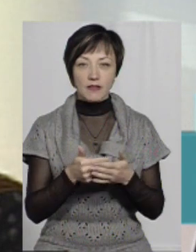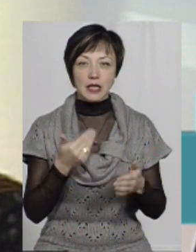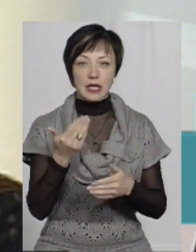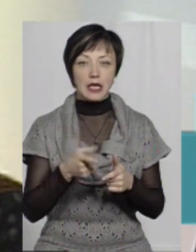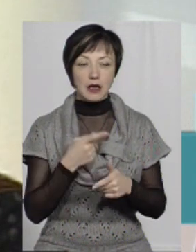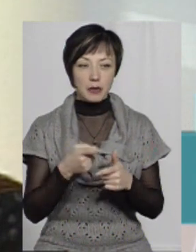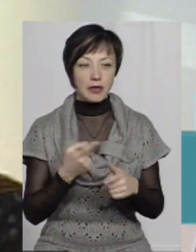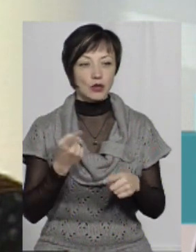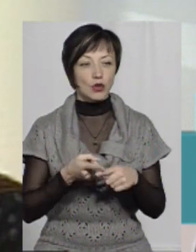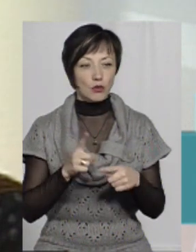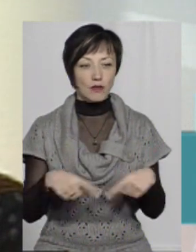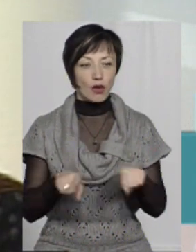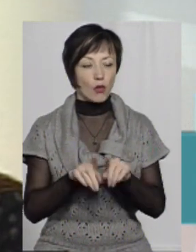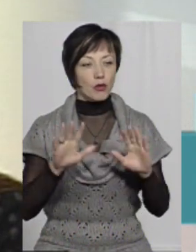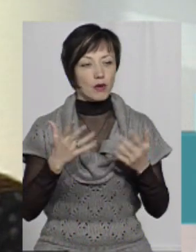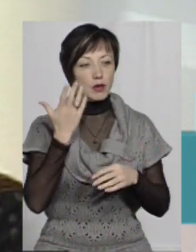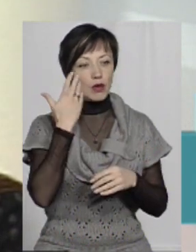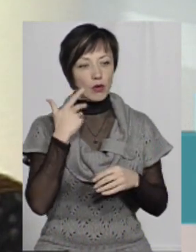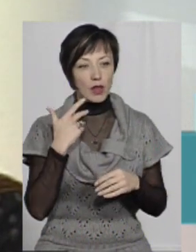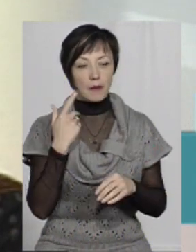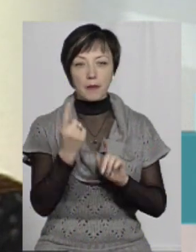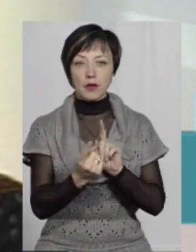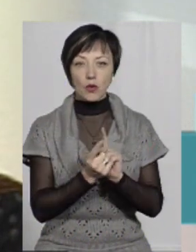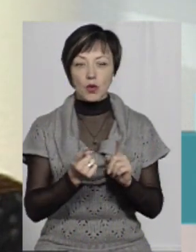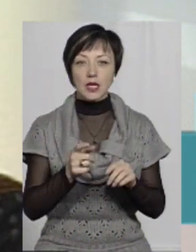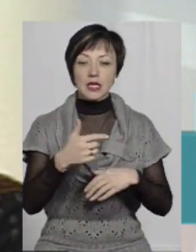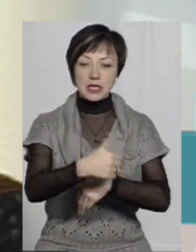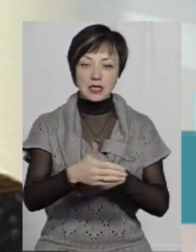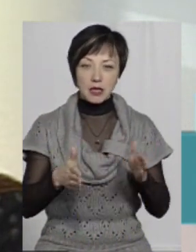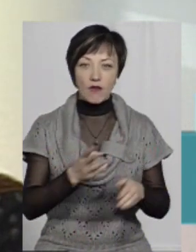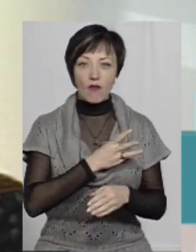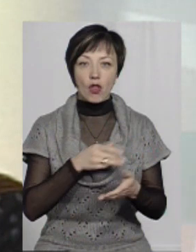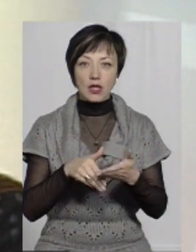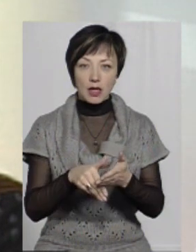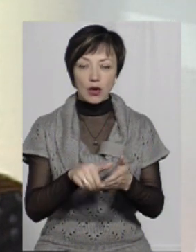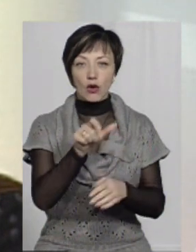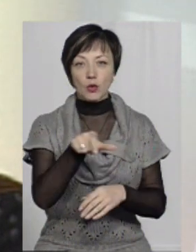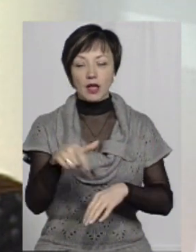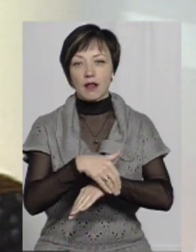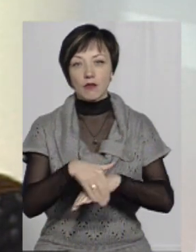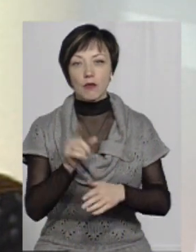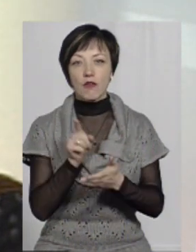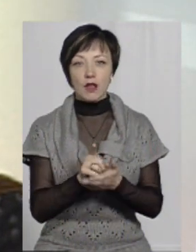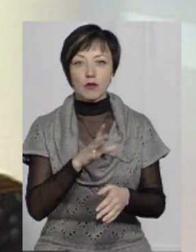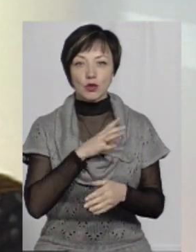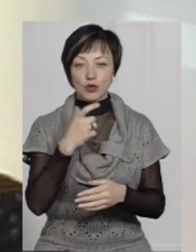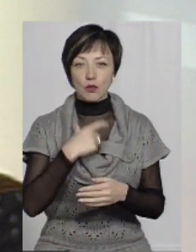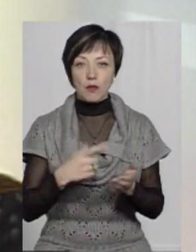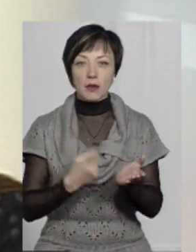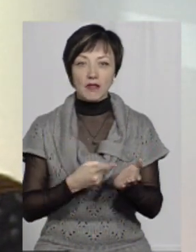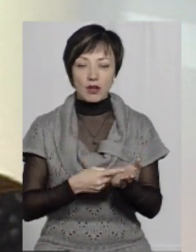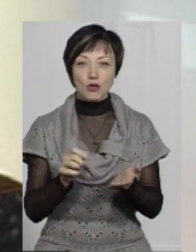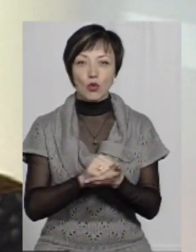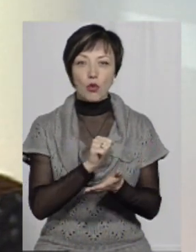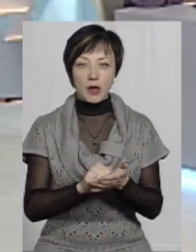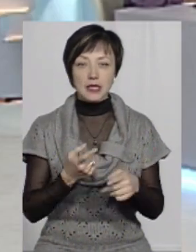від її імені. Тому в такому випадку, коли підходять ці скриньками волонтери до людей на вулиці, в них повинні бути з собою